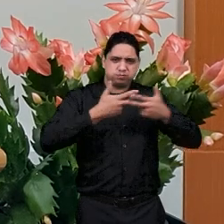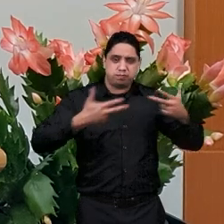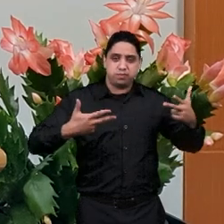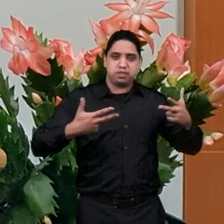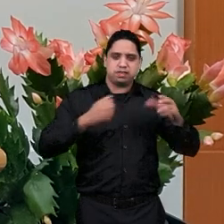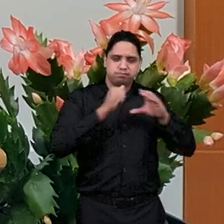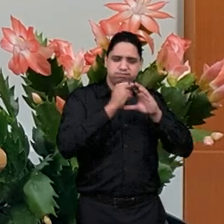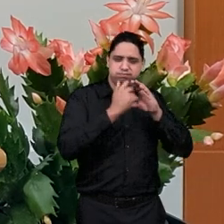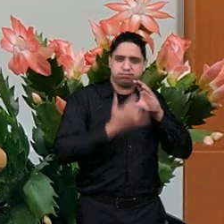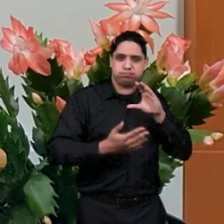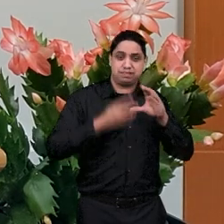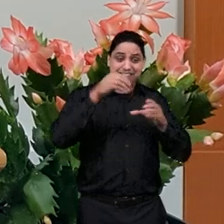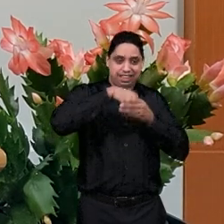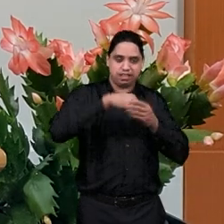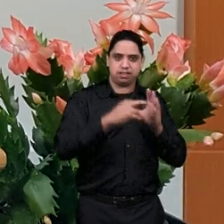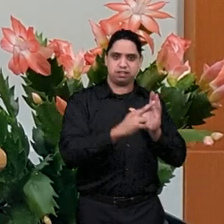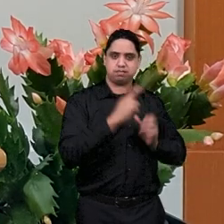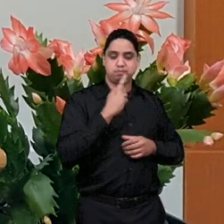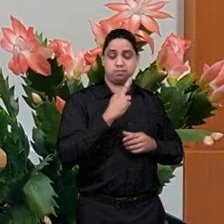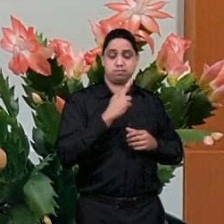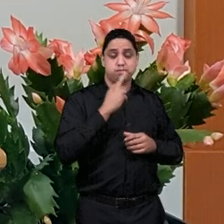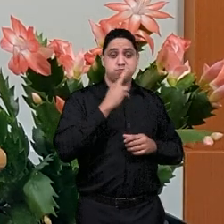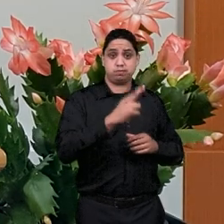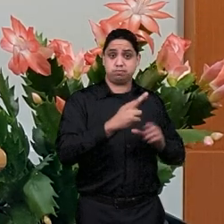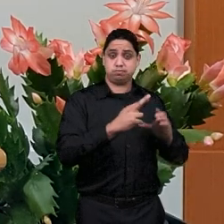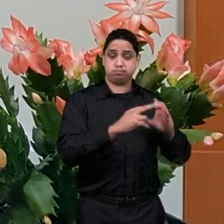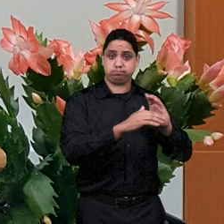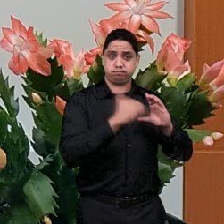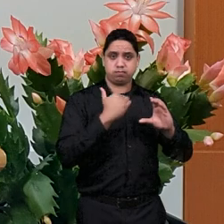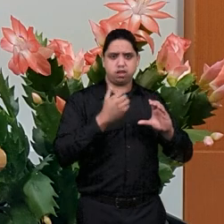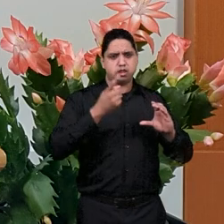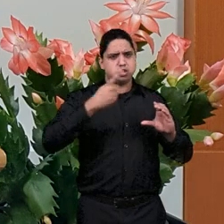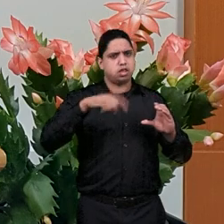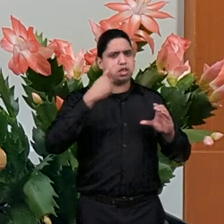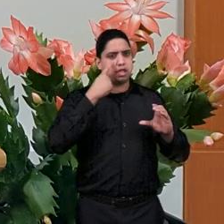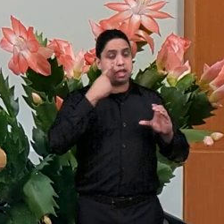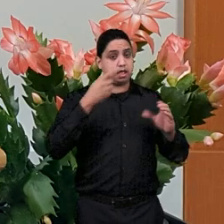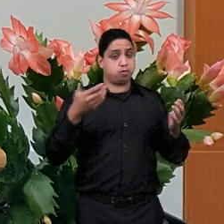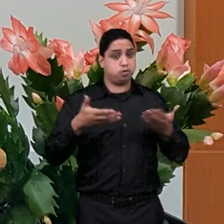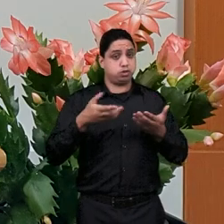vérité, maintenant, quand nous avons commencé à recevoir les messages,